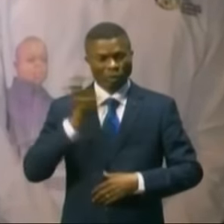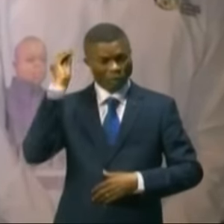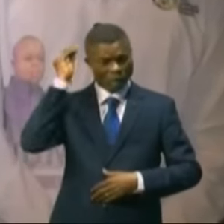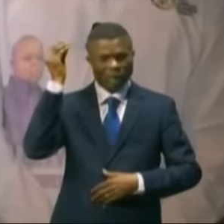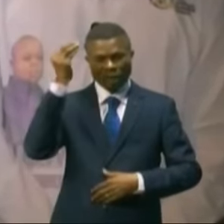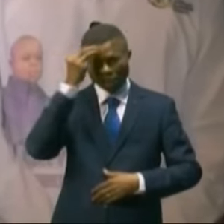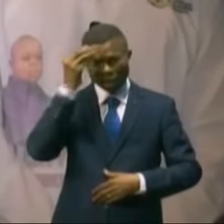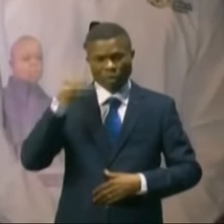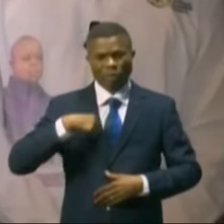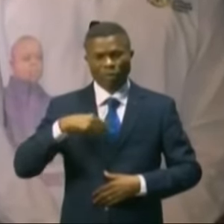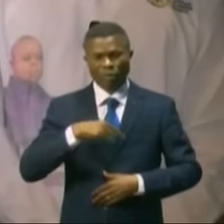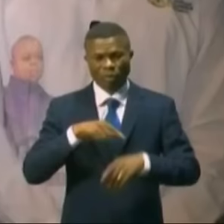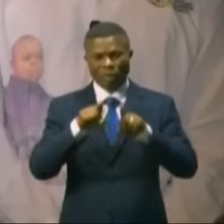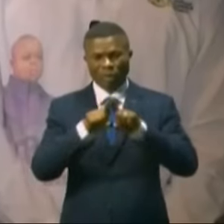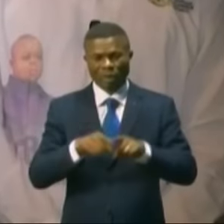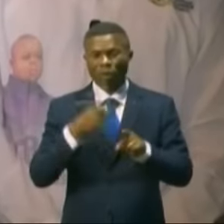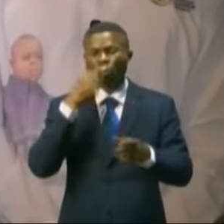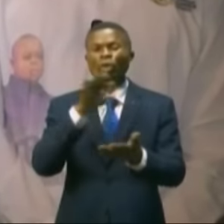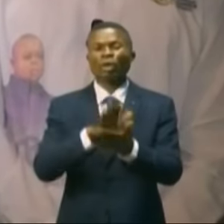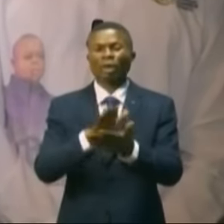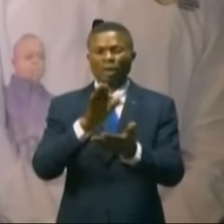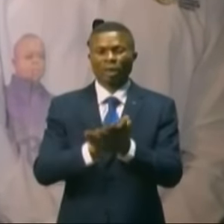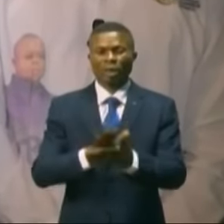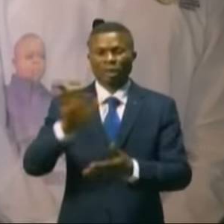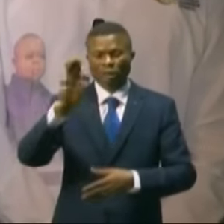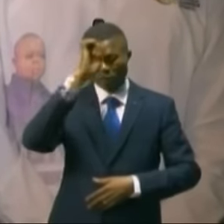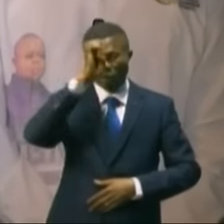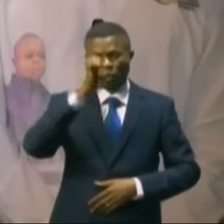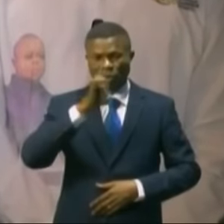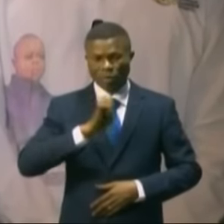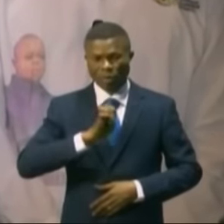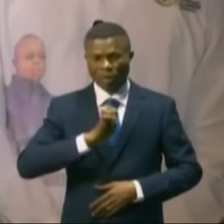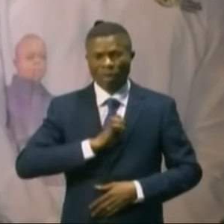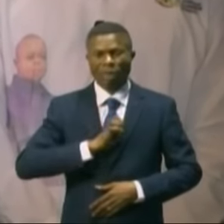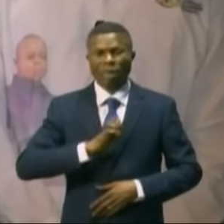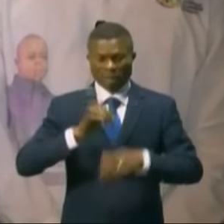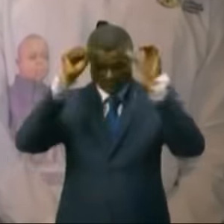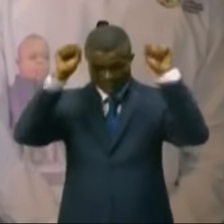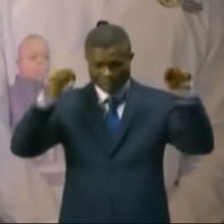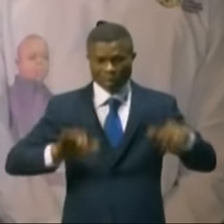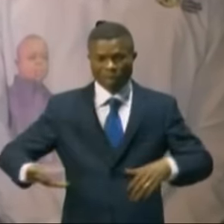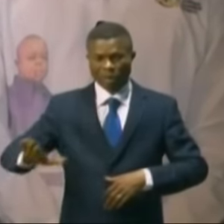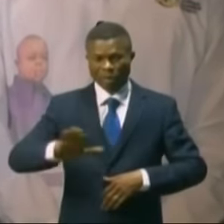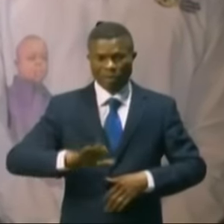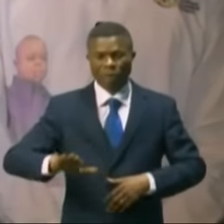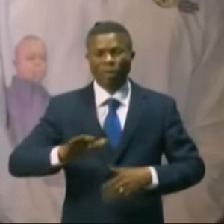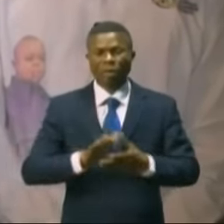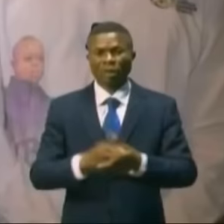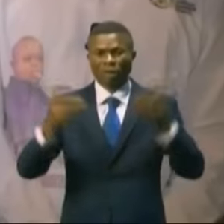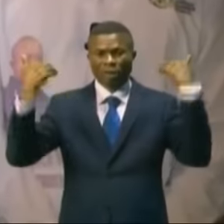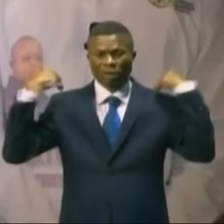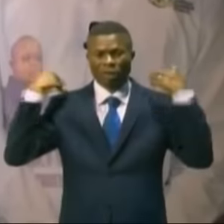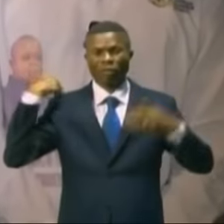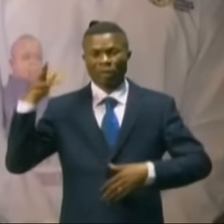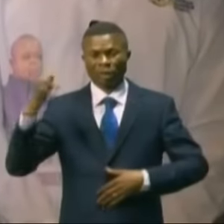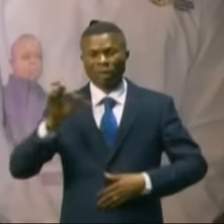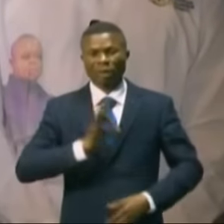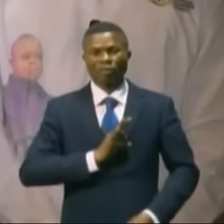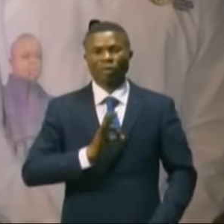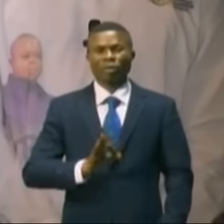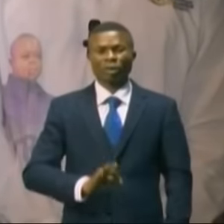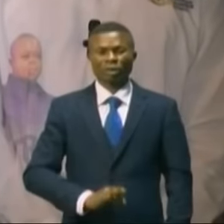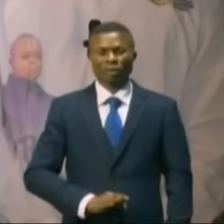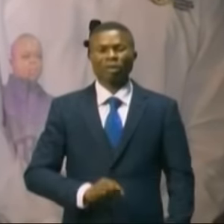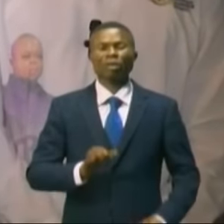reconnaissance et nos remerciements à son Excellence, Monsieur le Président de la République, chef de l'État,